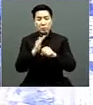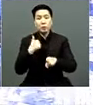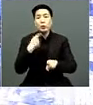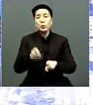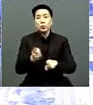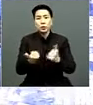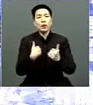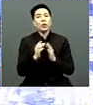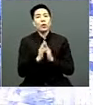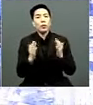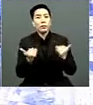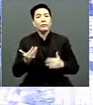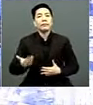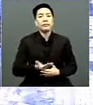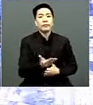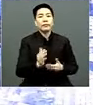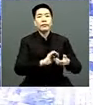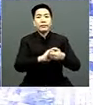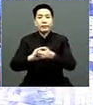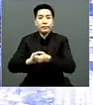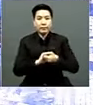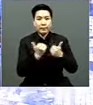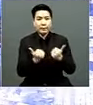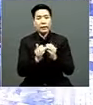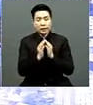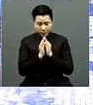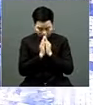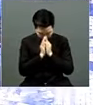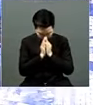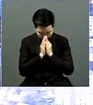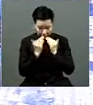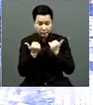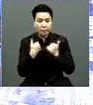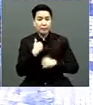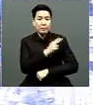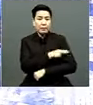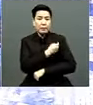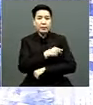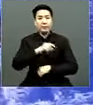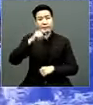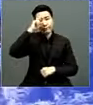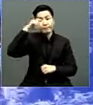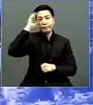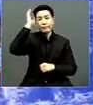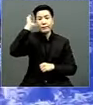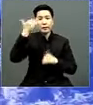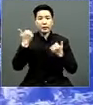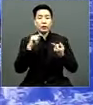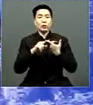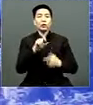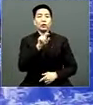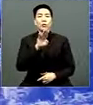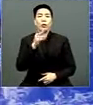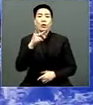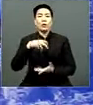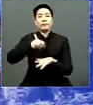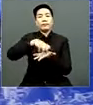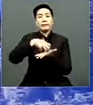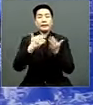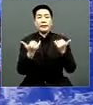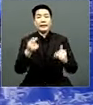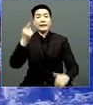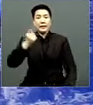กราบขอบพระคุณเป็นอย่างสูงที่ทุกท่านให้ความร่วมมือครับ กราบขอบพระคุณนะคะนายแพทย์ทวีสินวิษณุโยธินโฆษกสบค.นะคะ